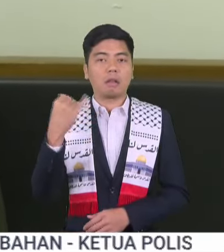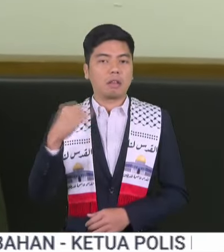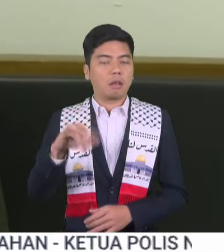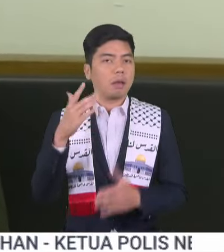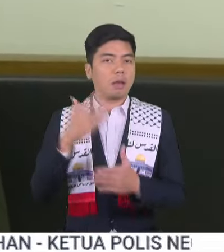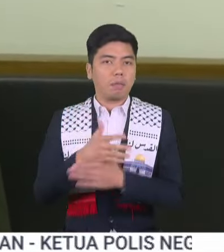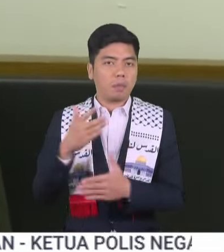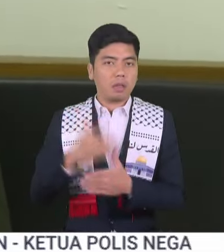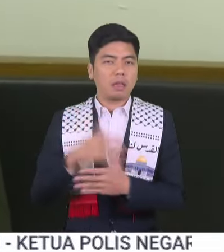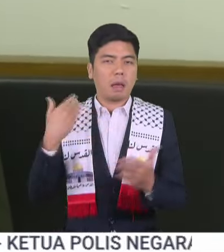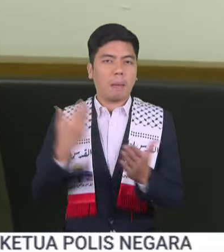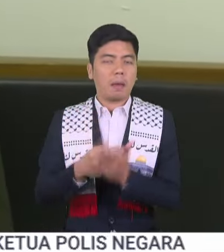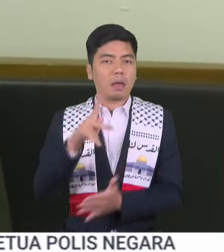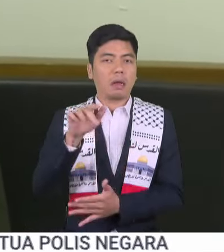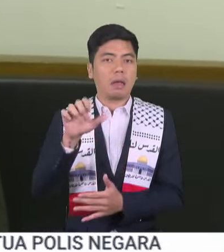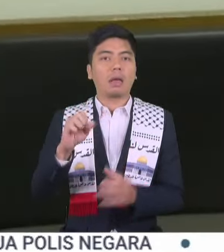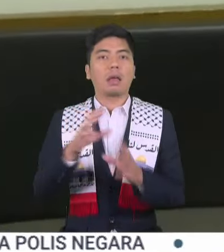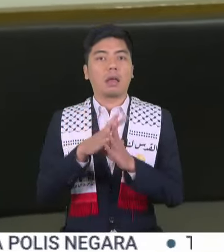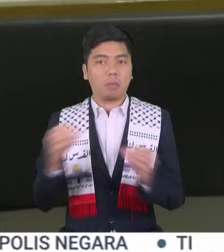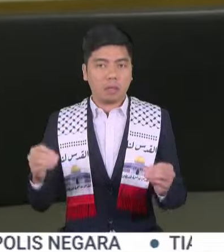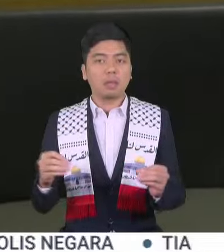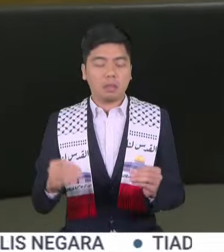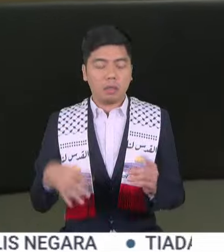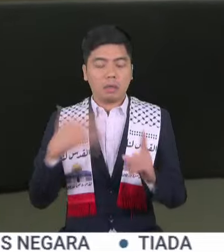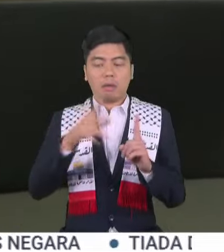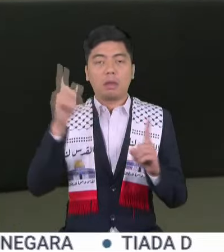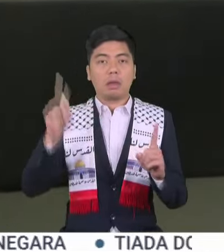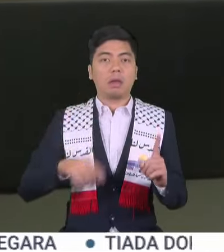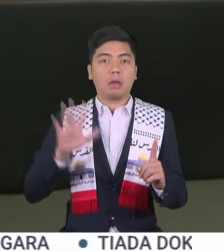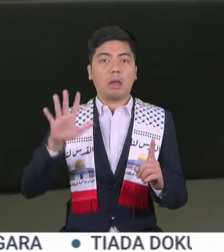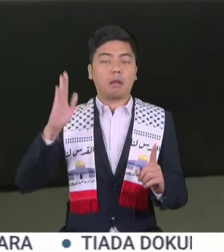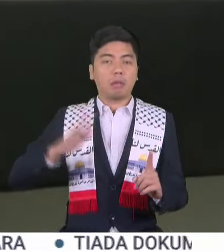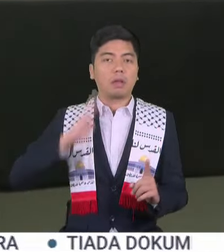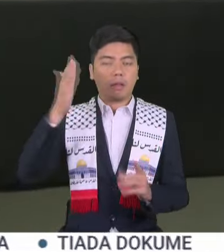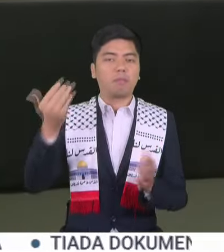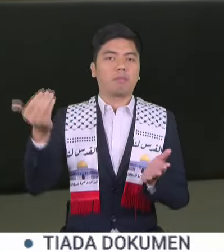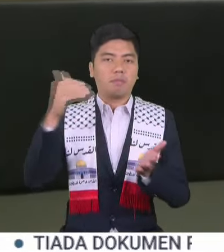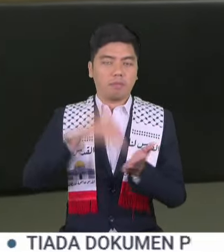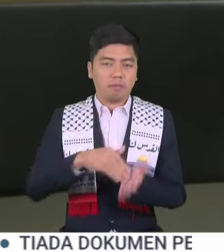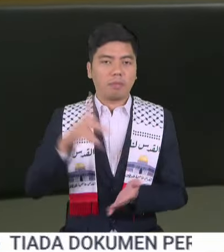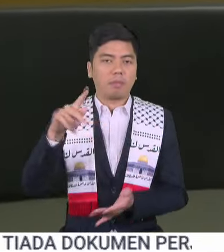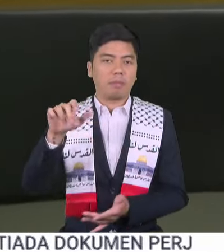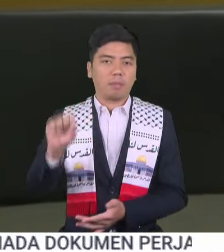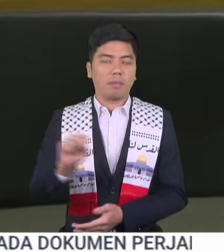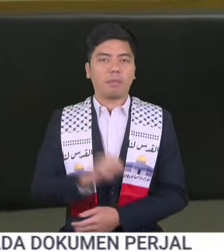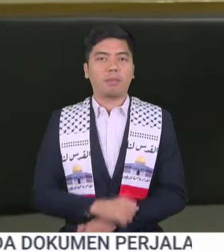selesai. Mahkamah menetapkan 15 Mei depan sebagai sebutan semula kes.